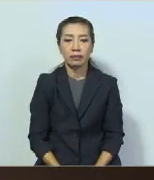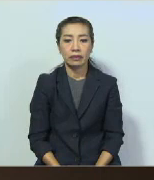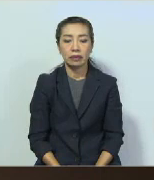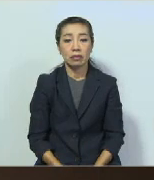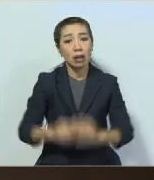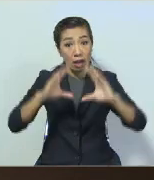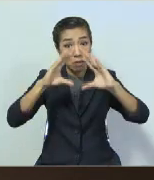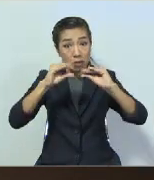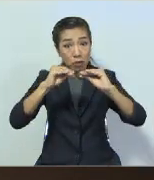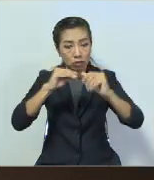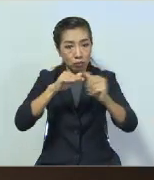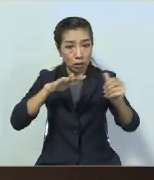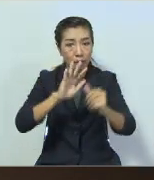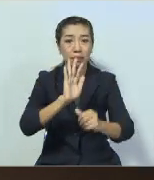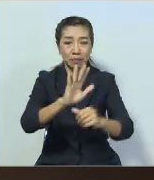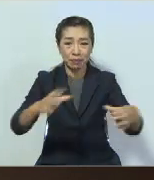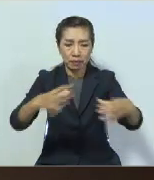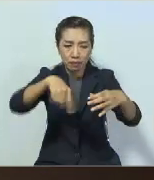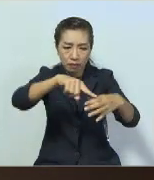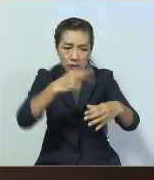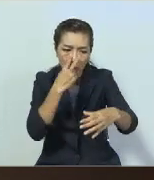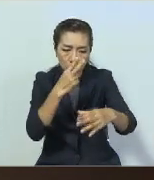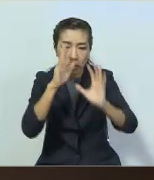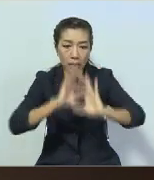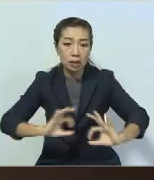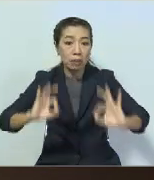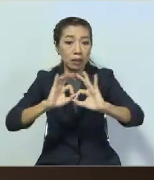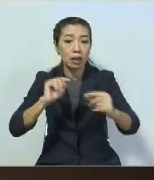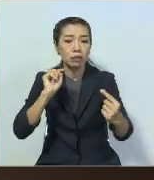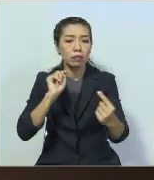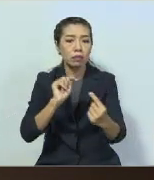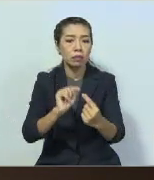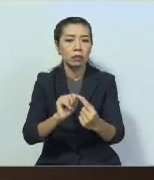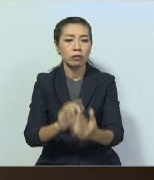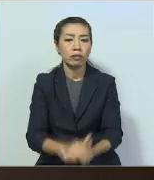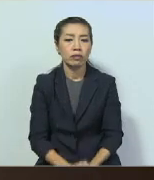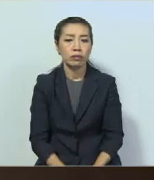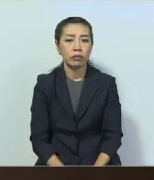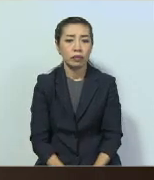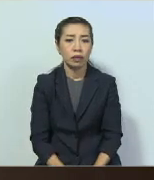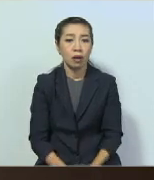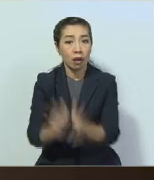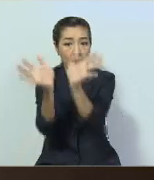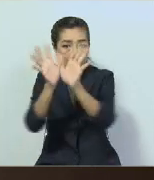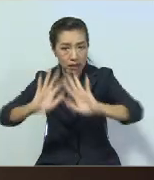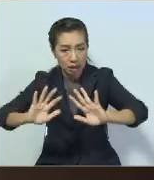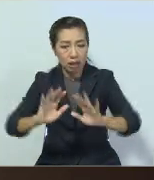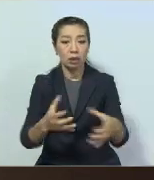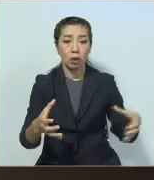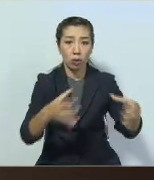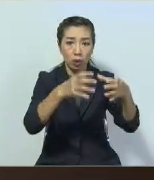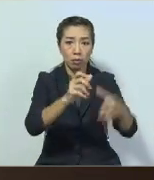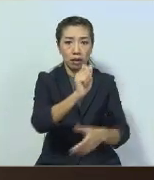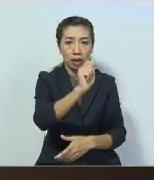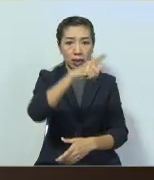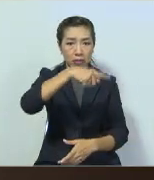ประชุมเนี่ยเราต้องยอมรับว่าหลักการสำคัญของอาเซียนหรือของเอเปกหรือของ